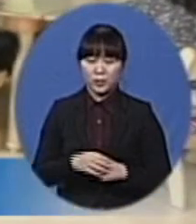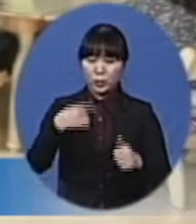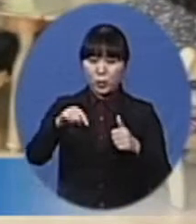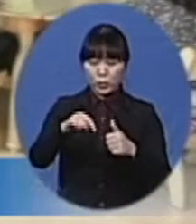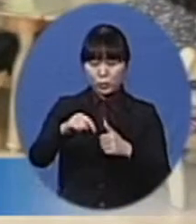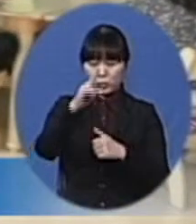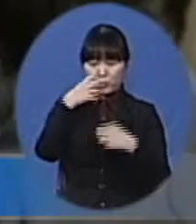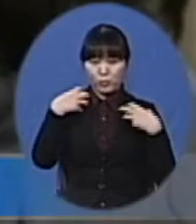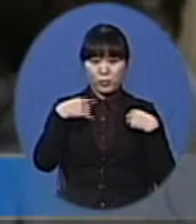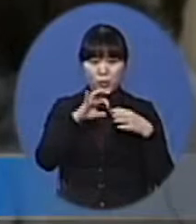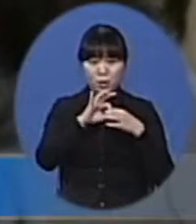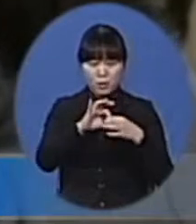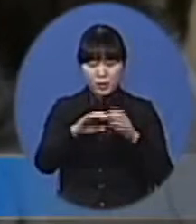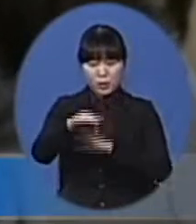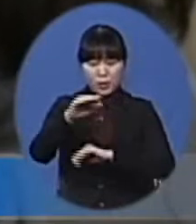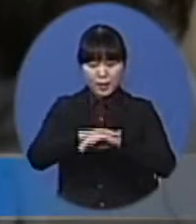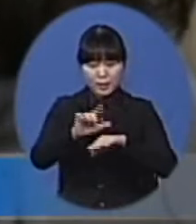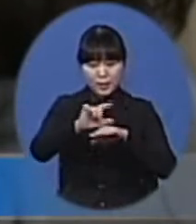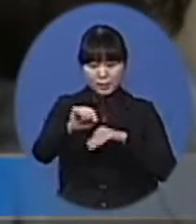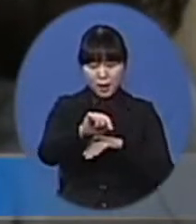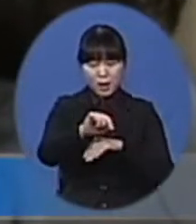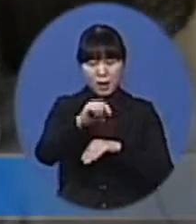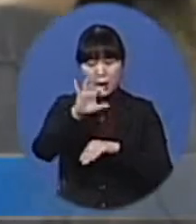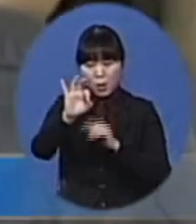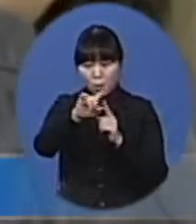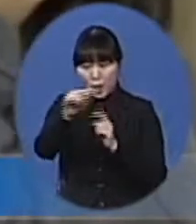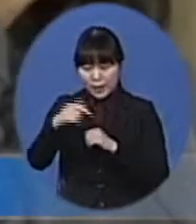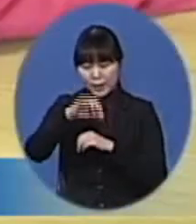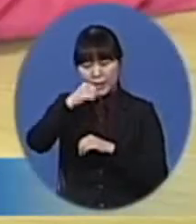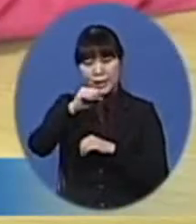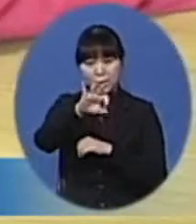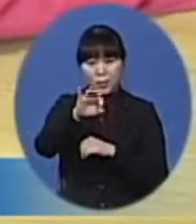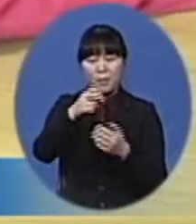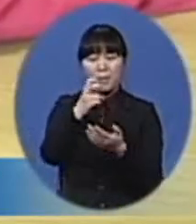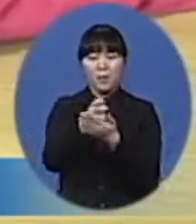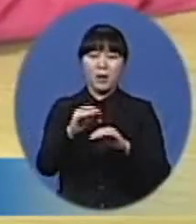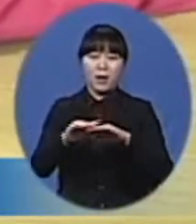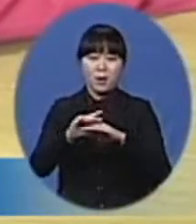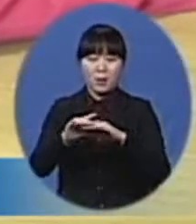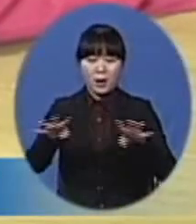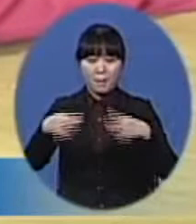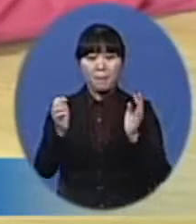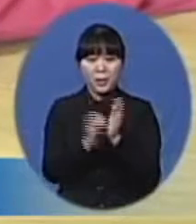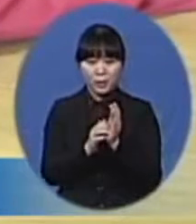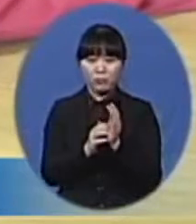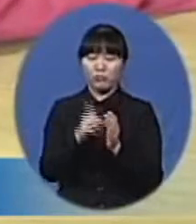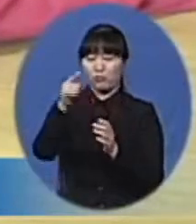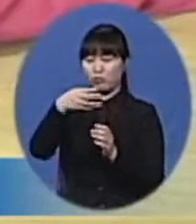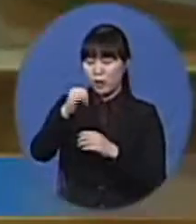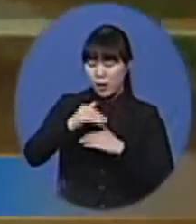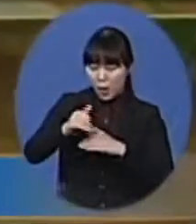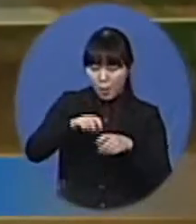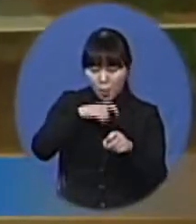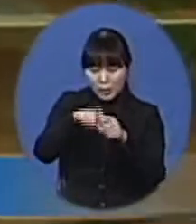교육부 관계자는 여야가 다음 달 지방채 발행을 위한 지방재정법 개정안을 처리하기로 합의하면서 누리과정의